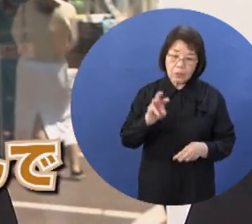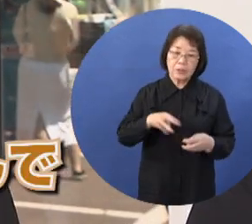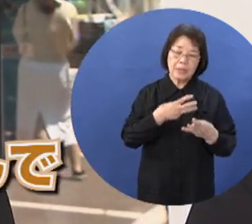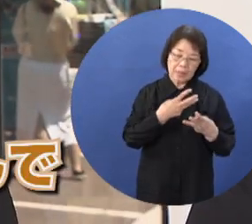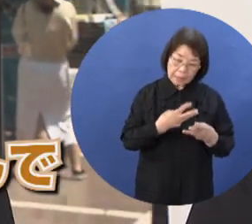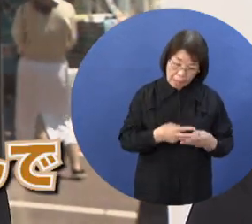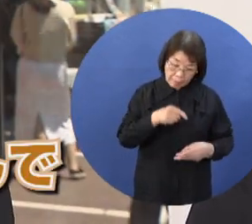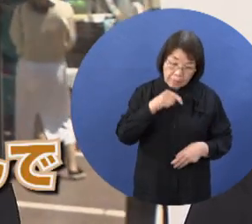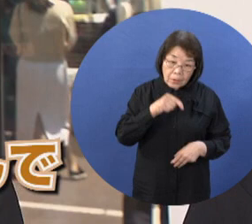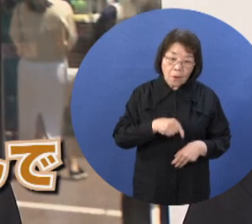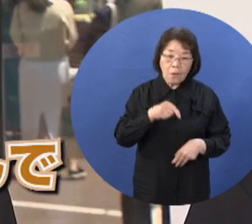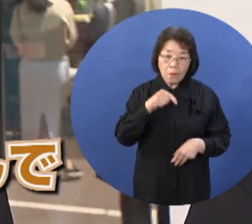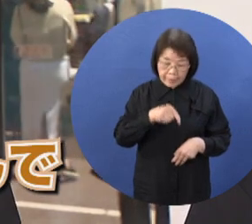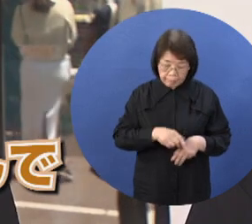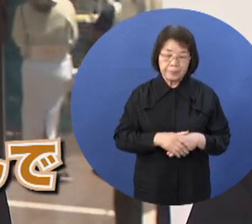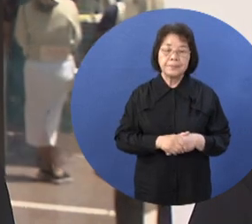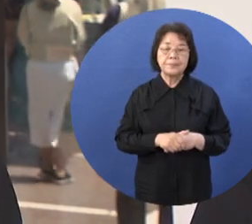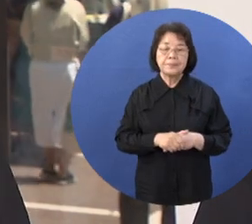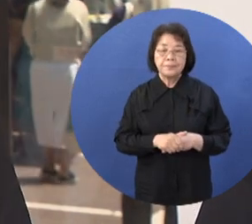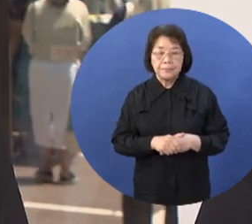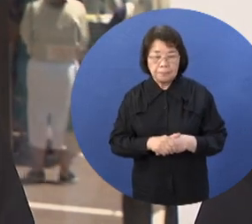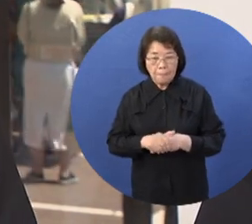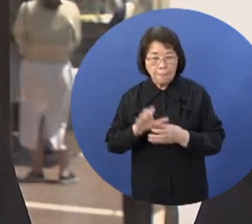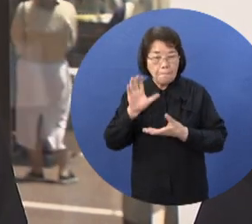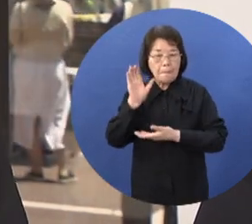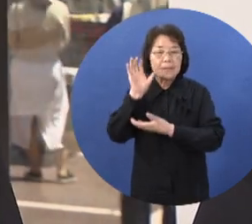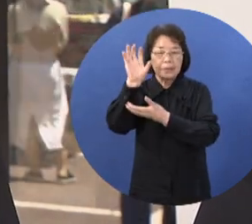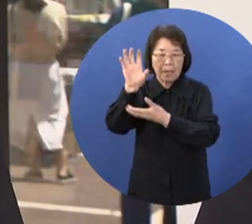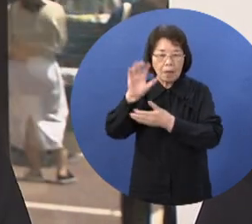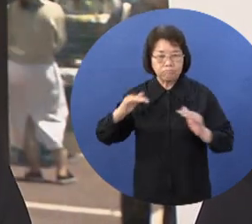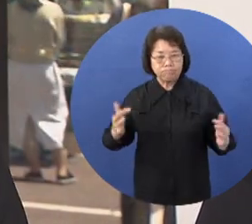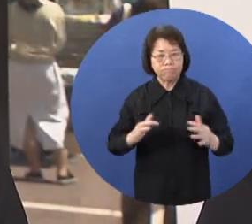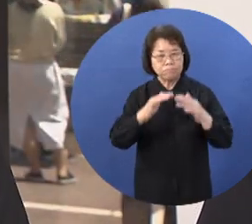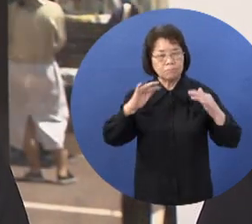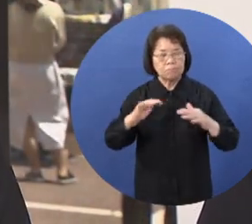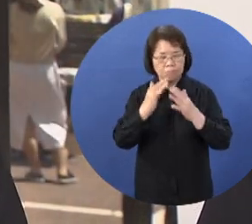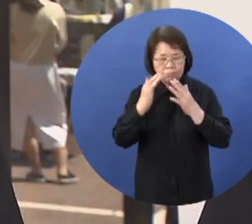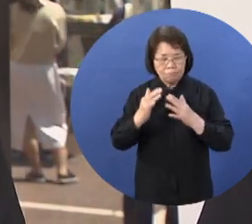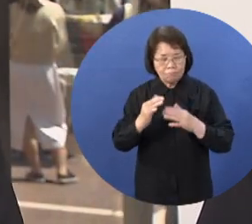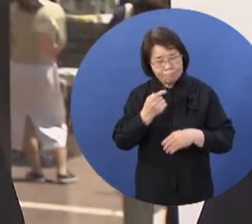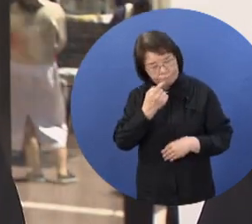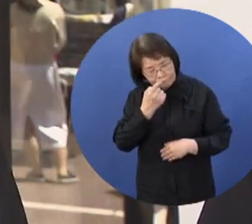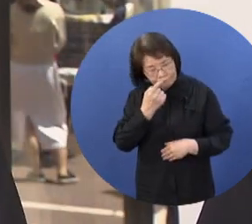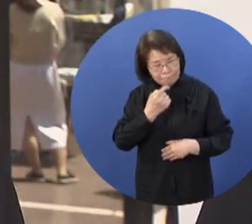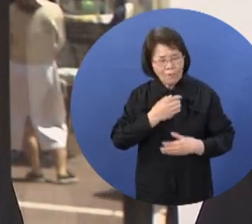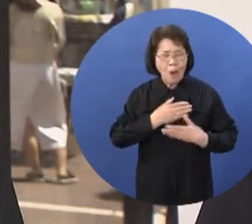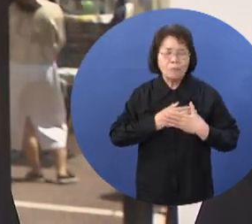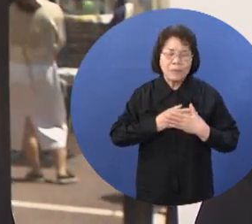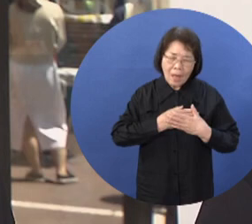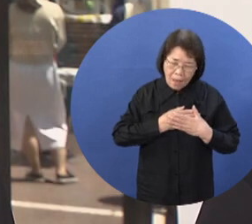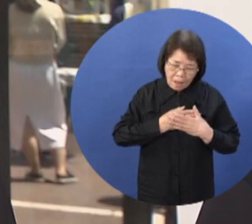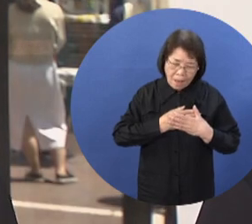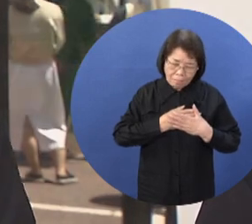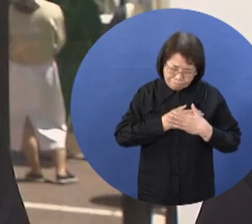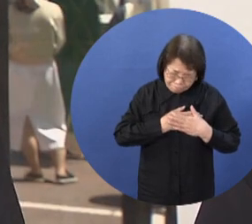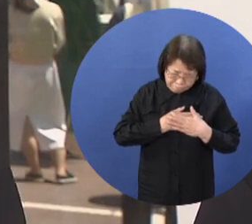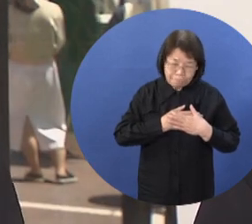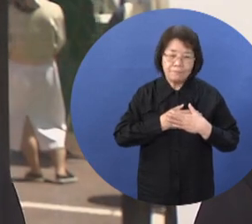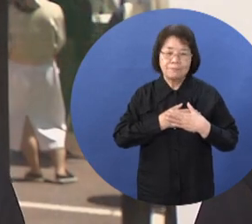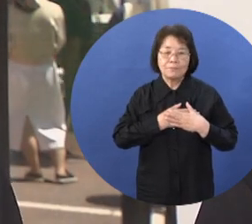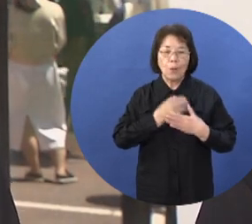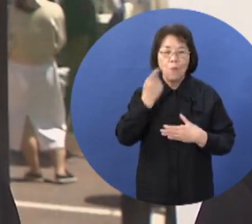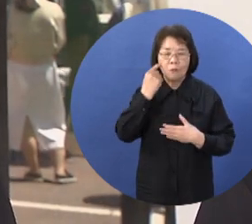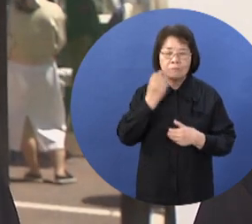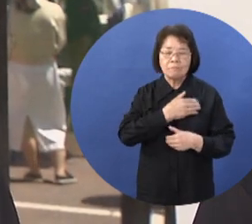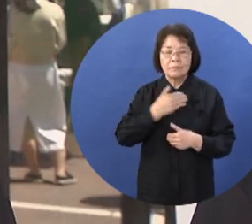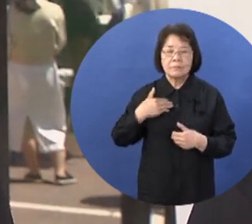んで、吹田がホームタウンでとかでバスケが盛り上がるっていうのはちょっとなんかもうね、胸熱なところがあるので、できる限